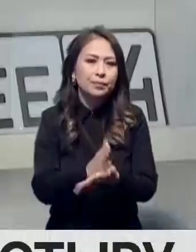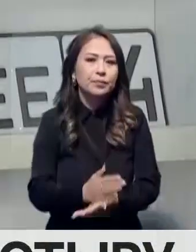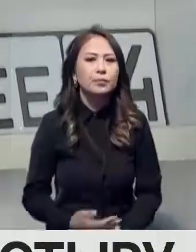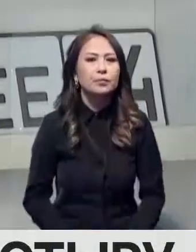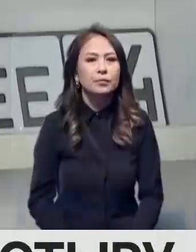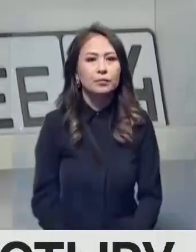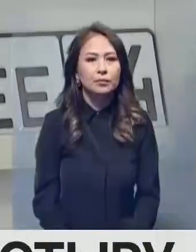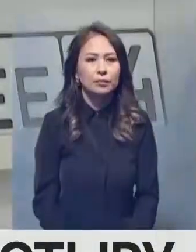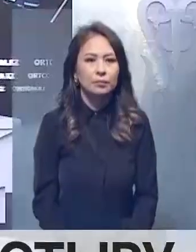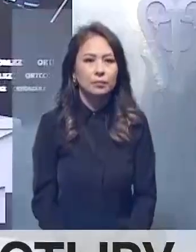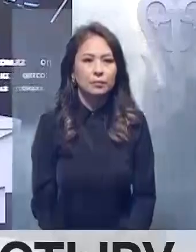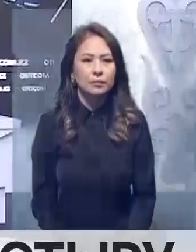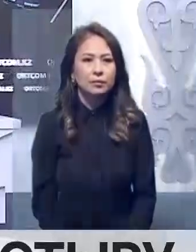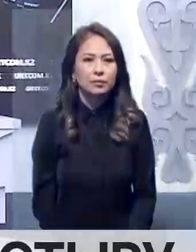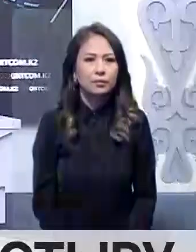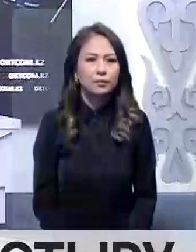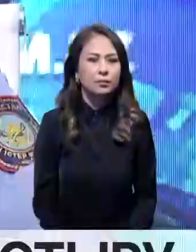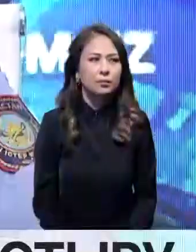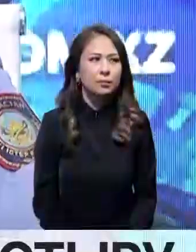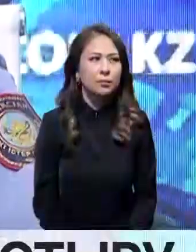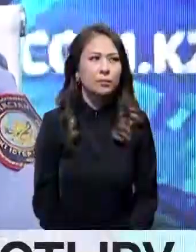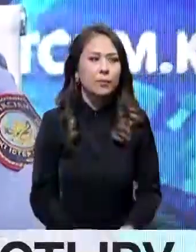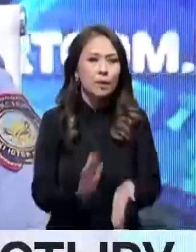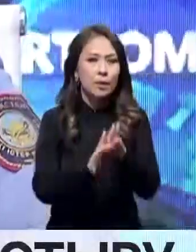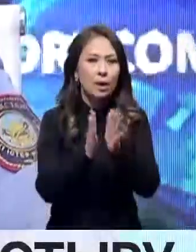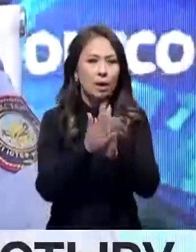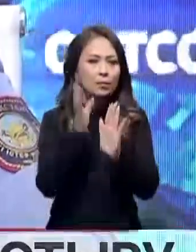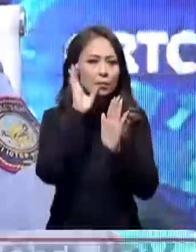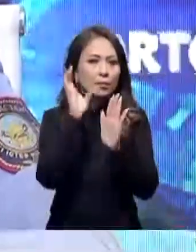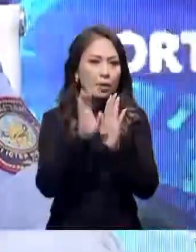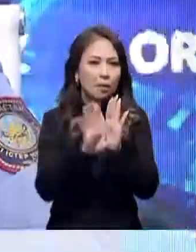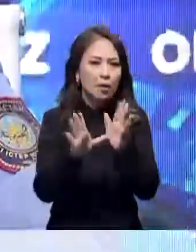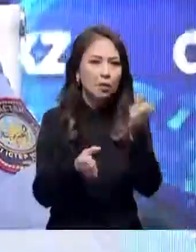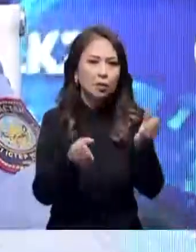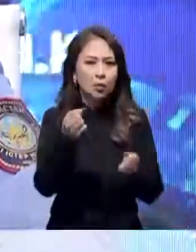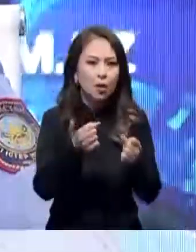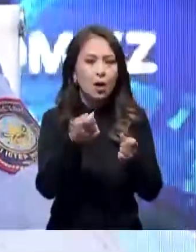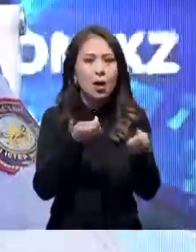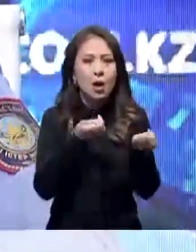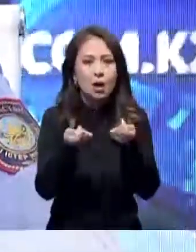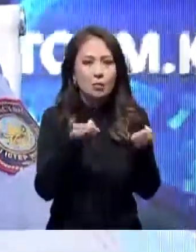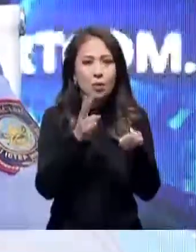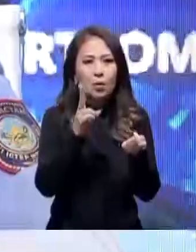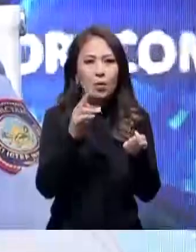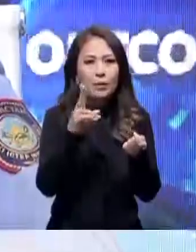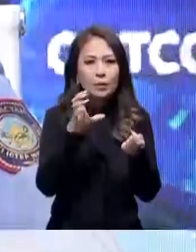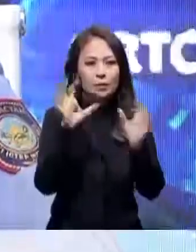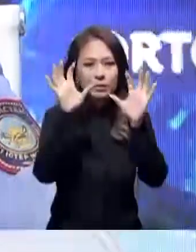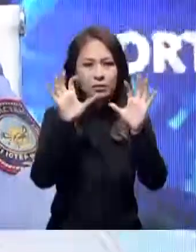отыр. Талапқа бағынбаған жүргізушілерге әкімшілік кодексі